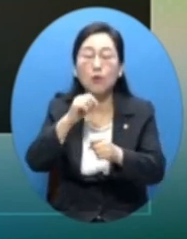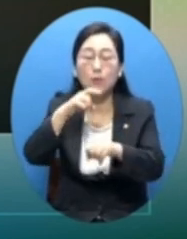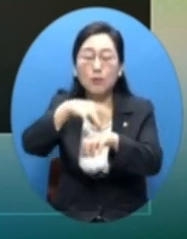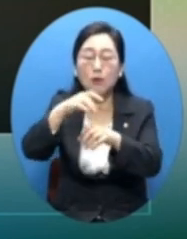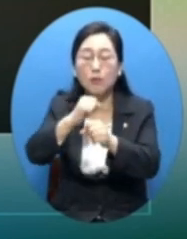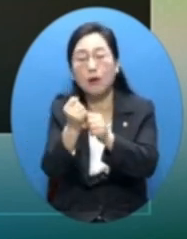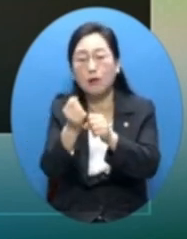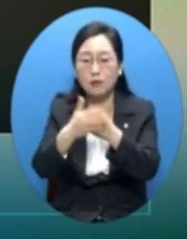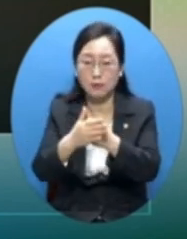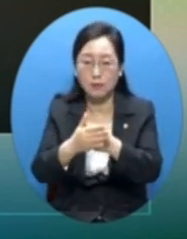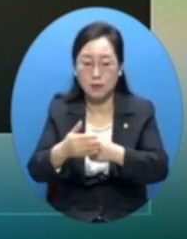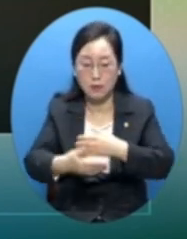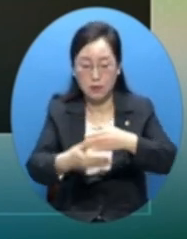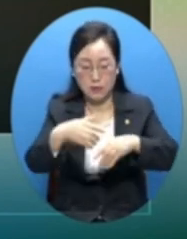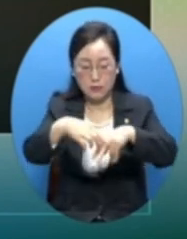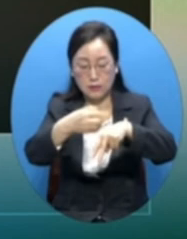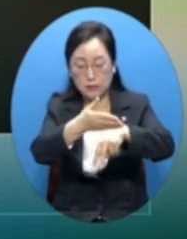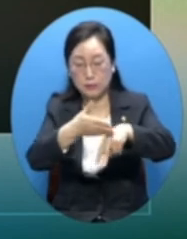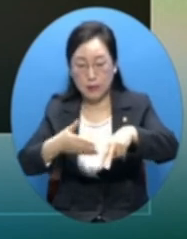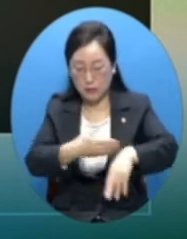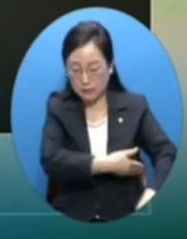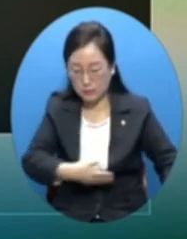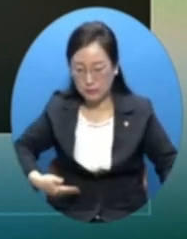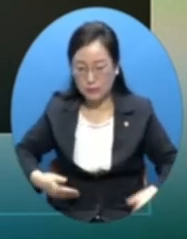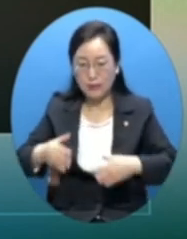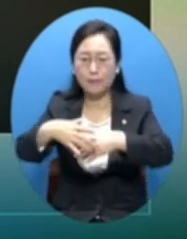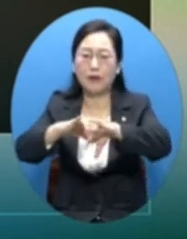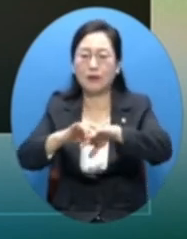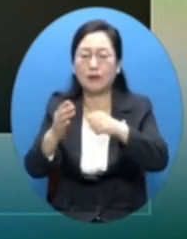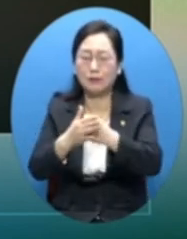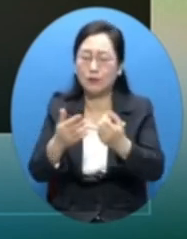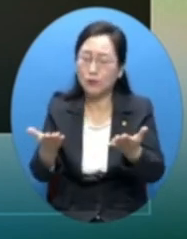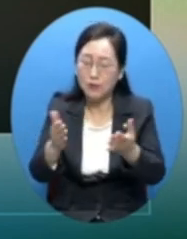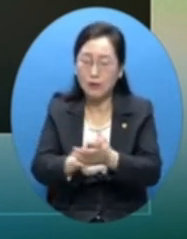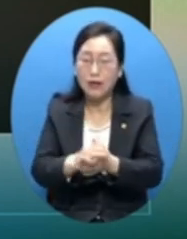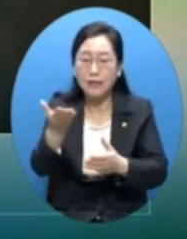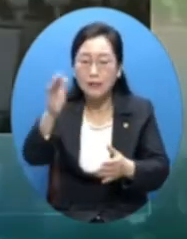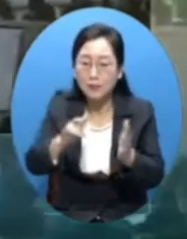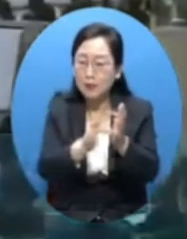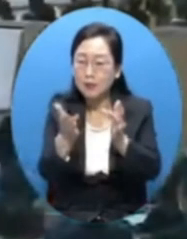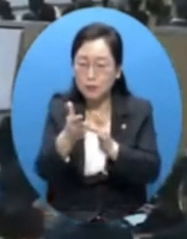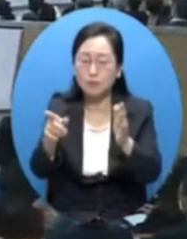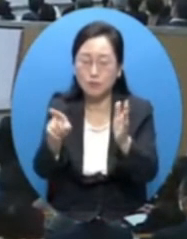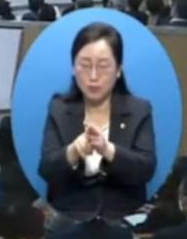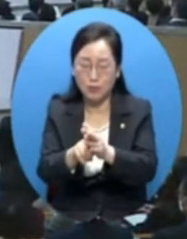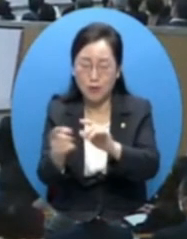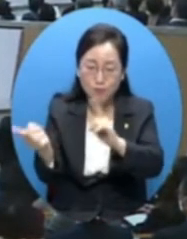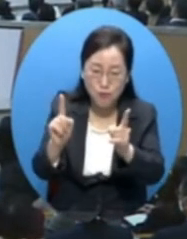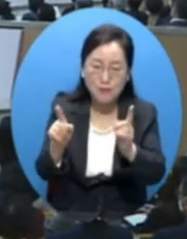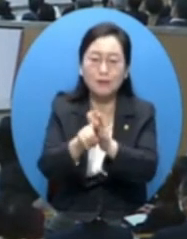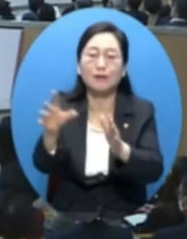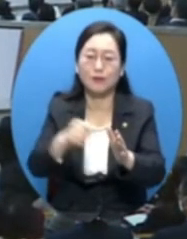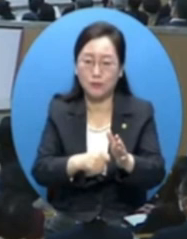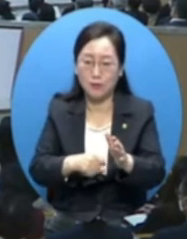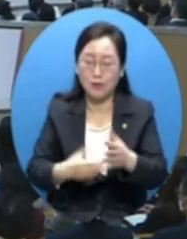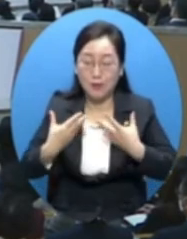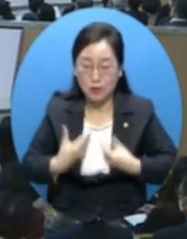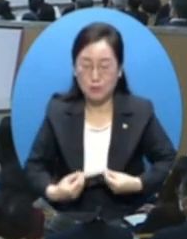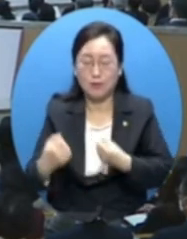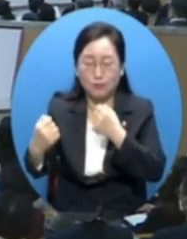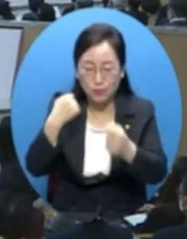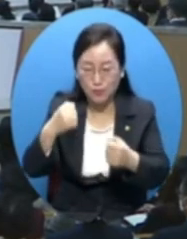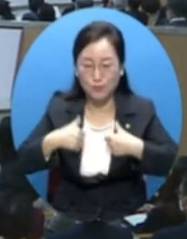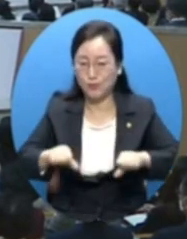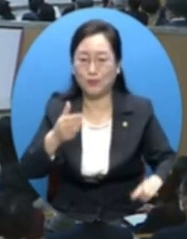그는 주님을 믿고 의지하는 부활의 신앙을 가진 위대한 하나님의 사람이었습니다. 어떤 절망에서도 그는 포기하지